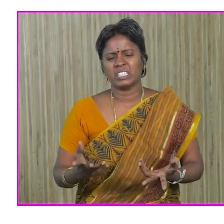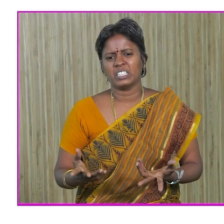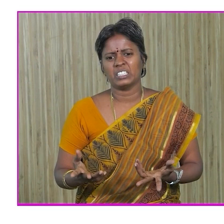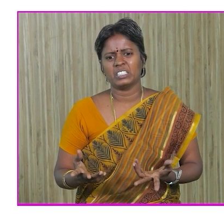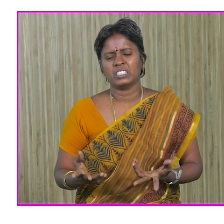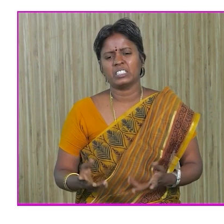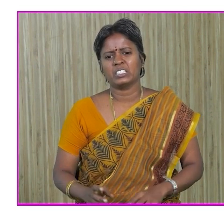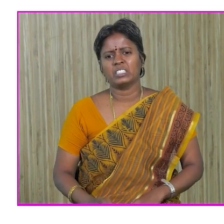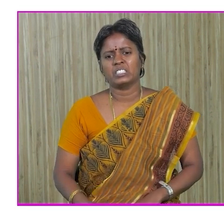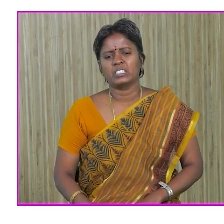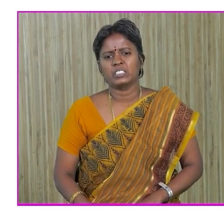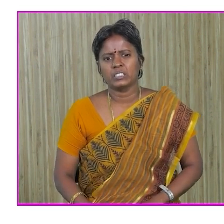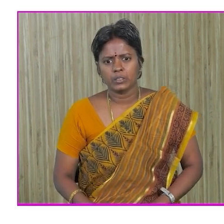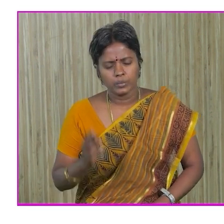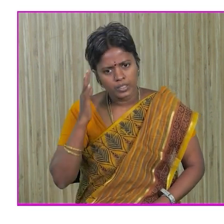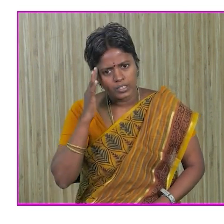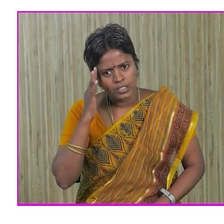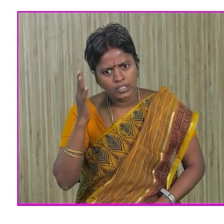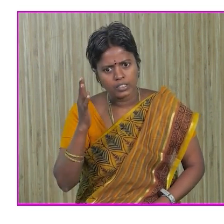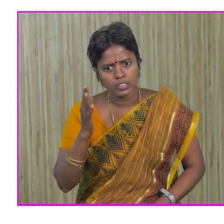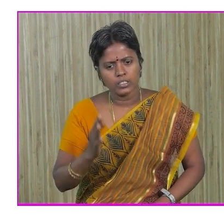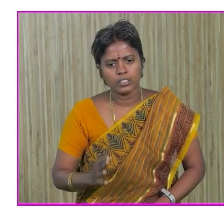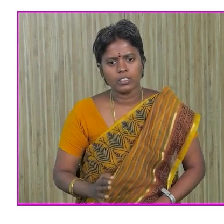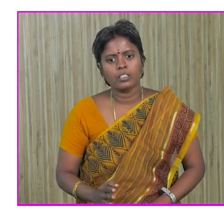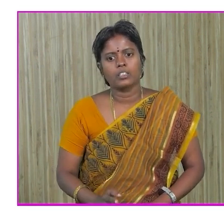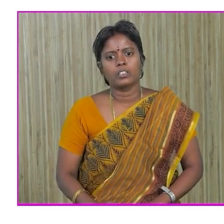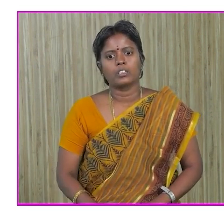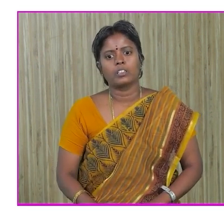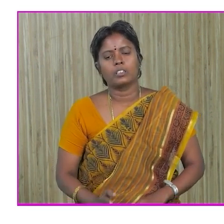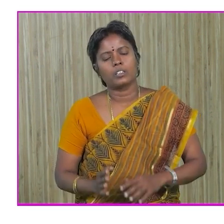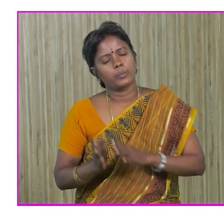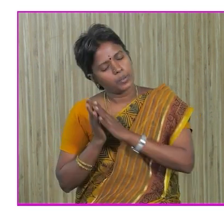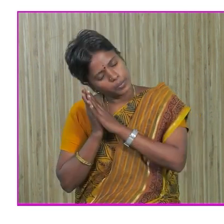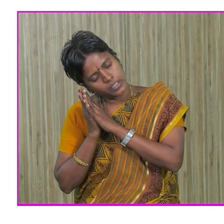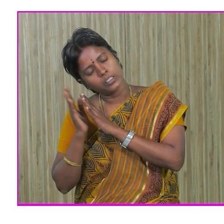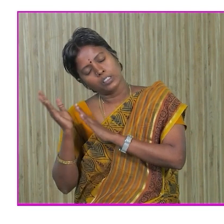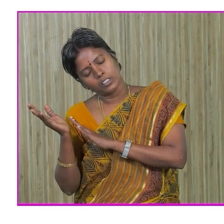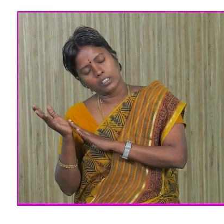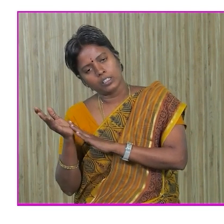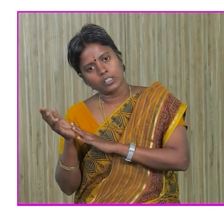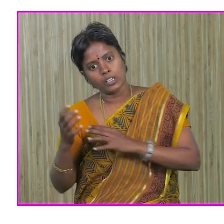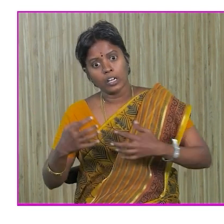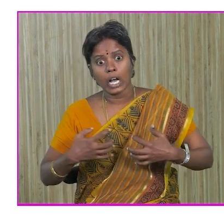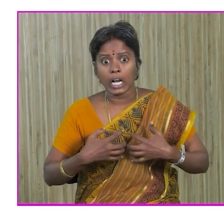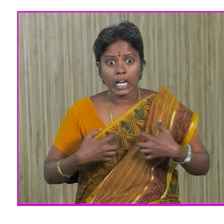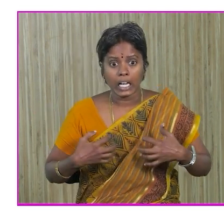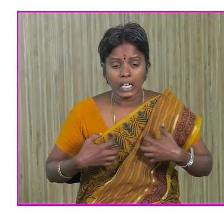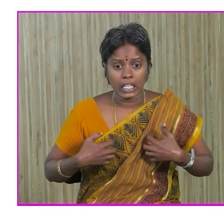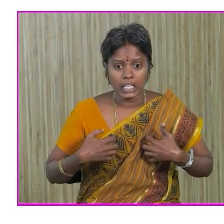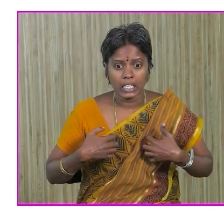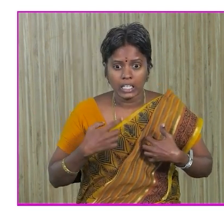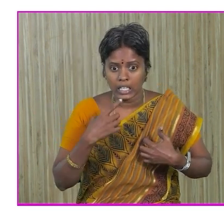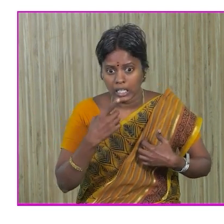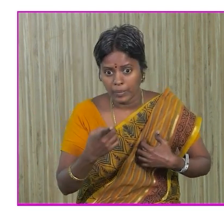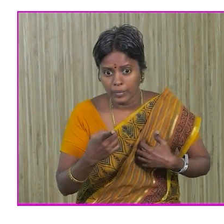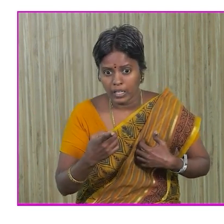அவனுக்கு ஒன்று தெரிஞ்சிருந்தது, நாம் இறந்தது போல் அமைதியாக படுத்துக்கொண்டால் கரடி நம்மை ஒன்றும் செய்யாது அப்படின்னு என்ன பண்ணால், மரத்துக்கு